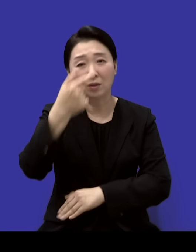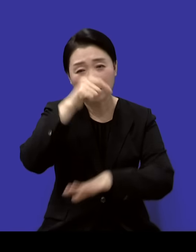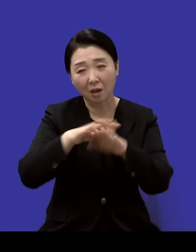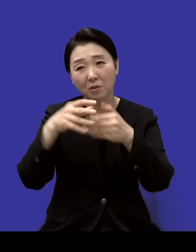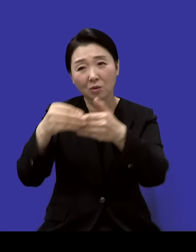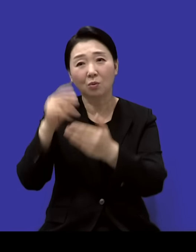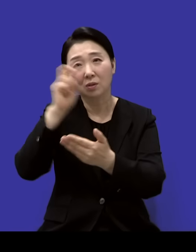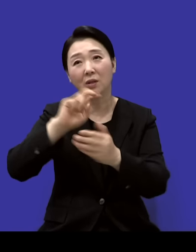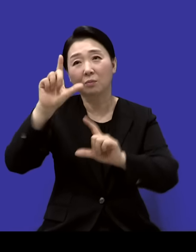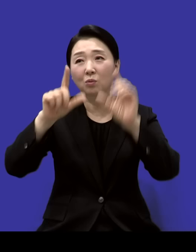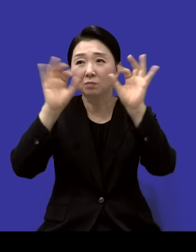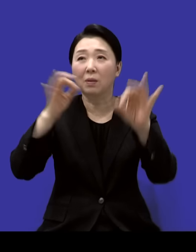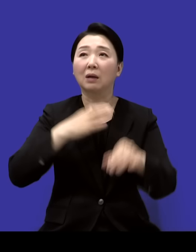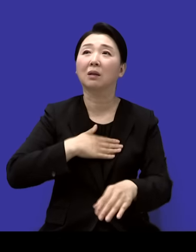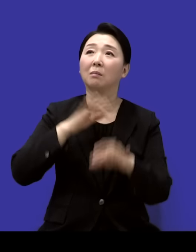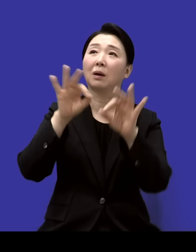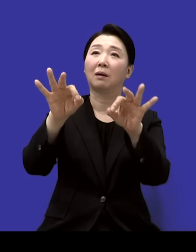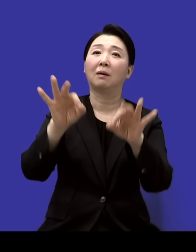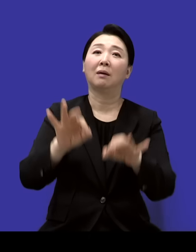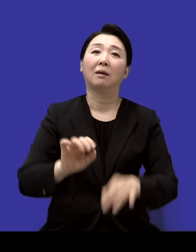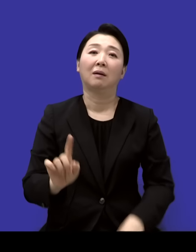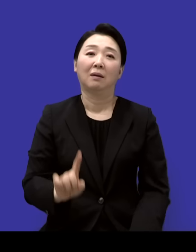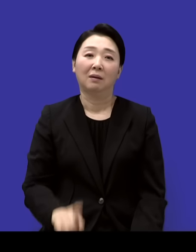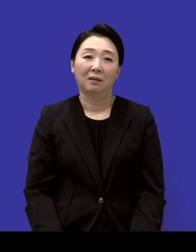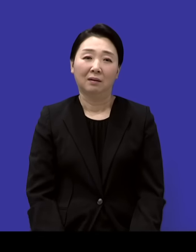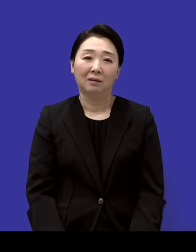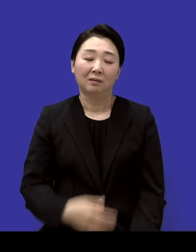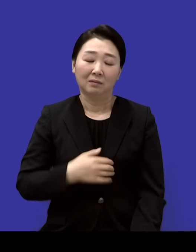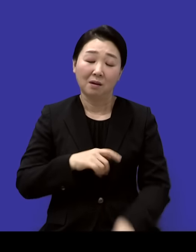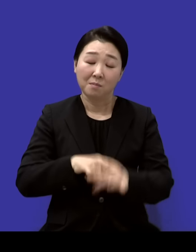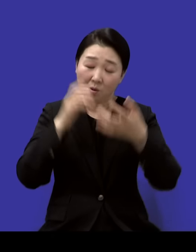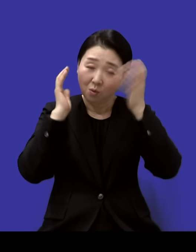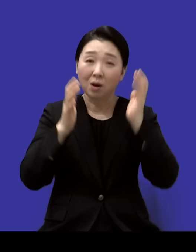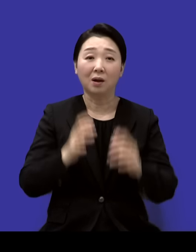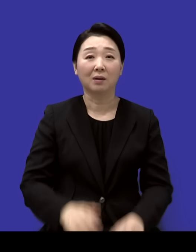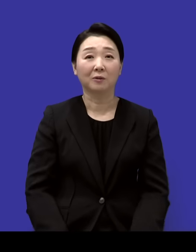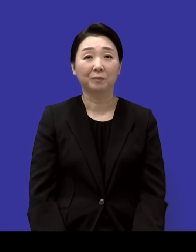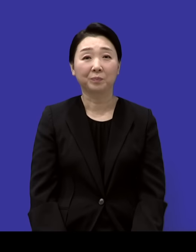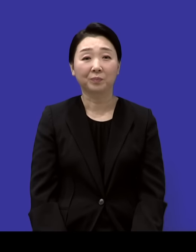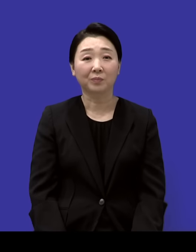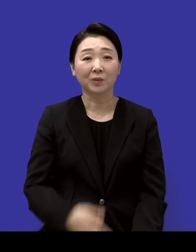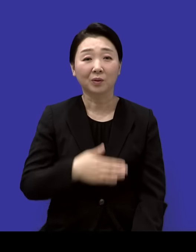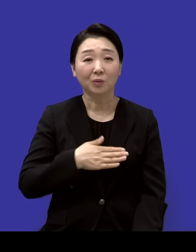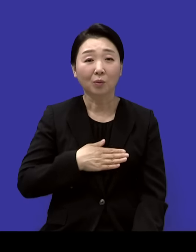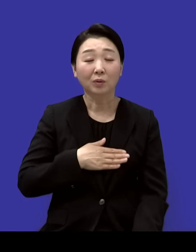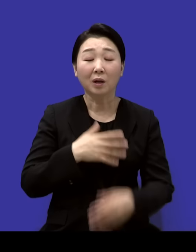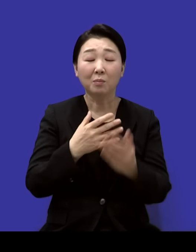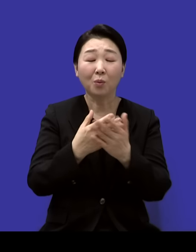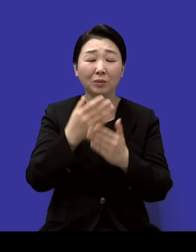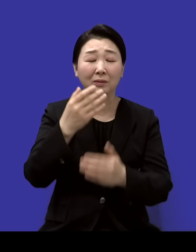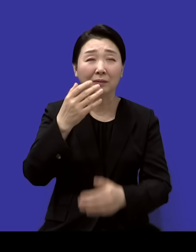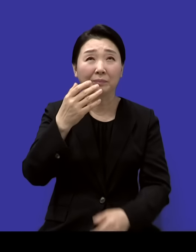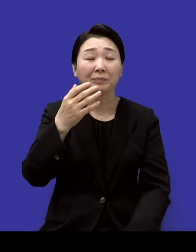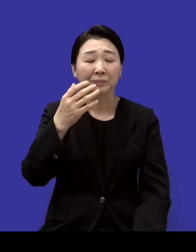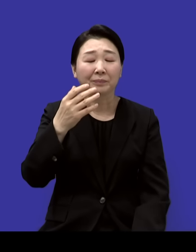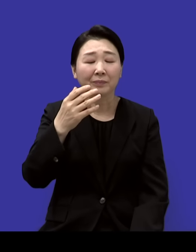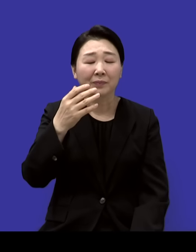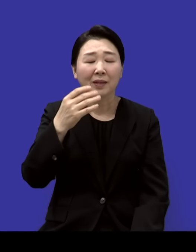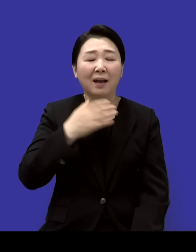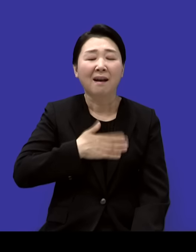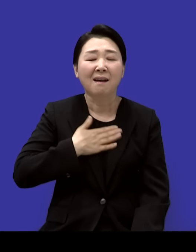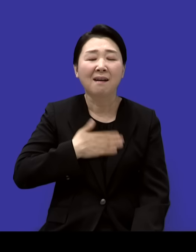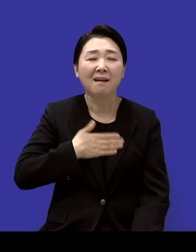기도하는 모습을 저는 다 봐야 하고 그게 굉장히 혼란스러운데 그걸 다 느끼기 시작하면 살 수 없는 거예요. 그러니까 다 누르고